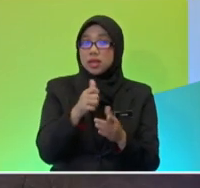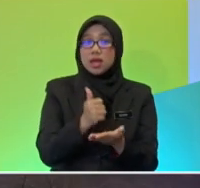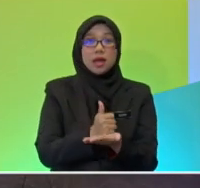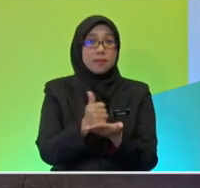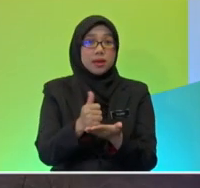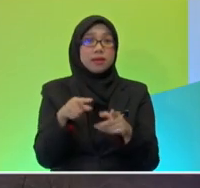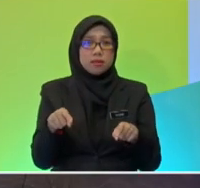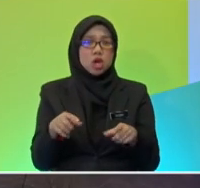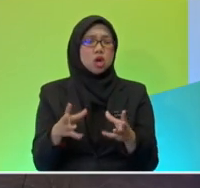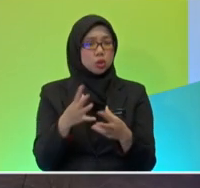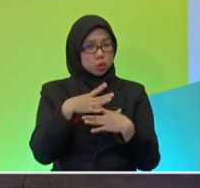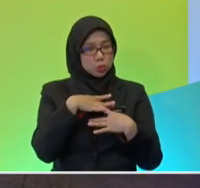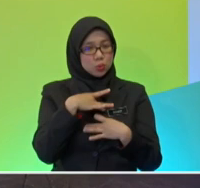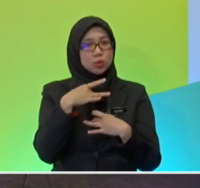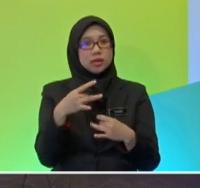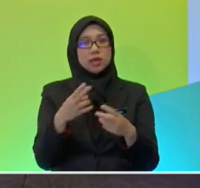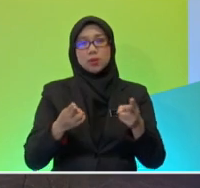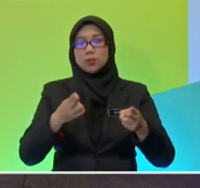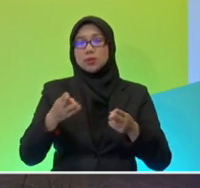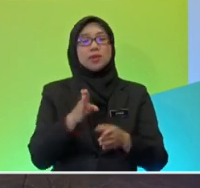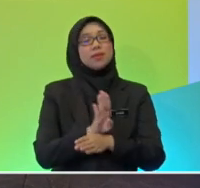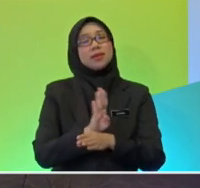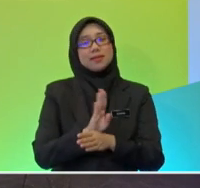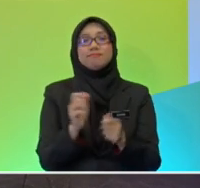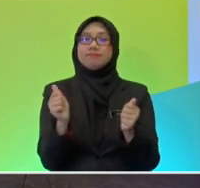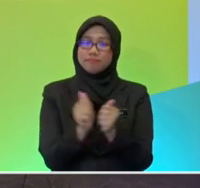orang dengan kita sebagai